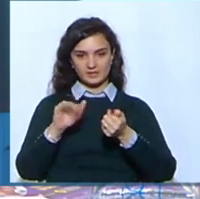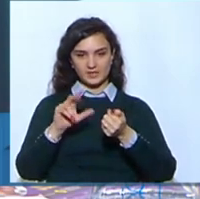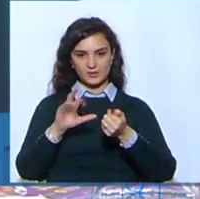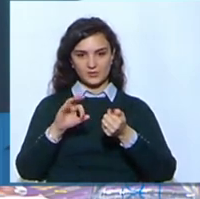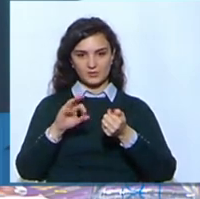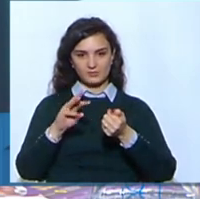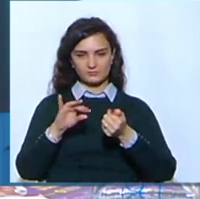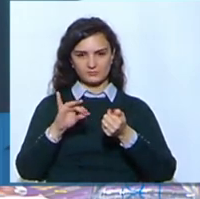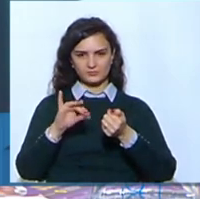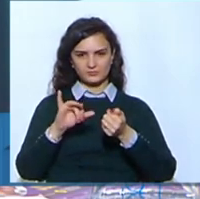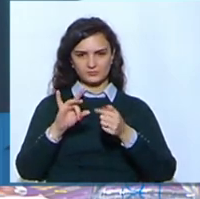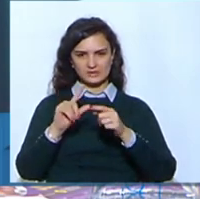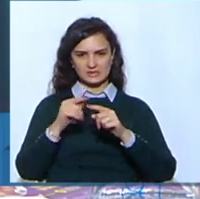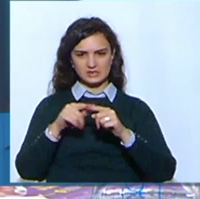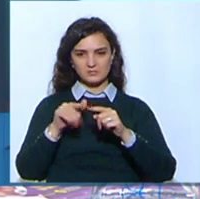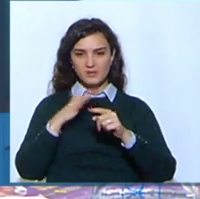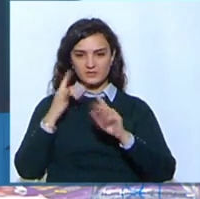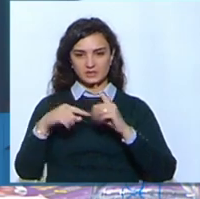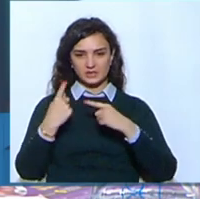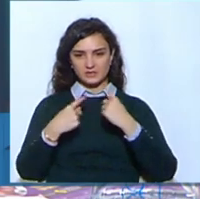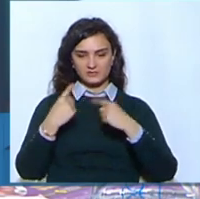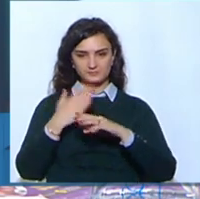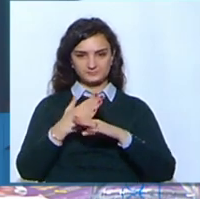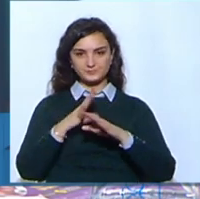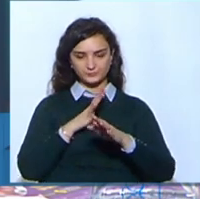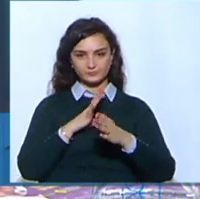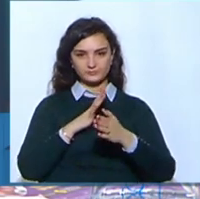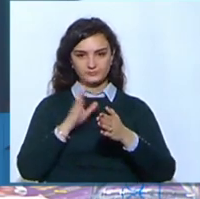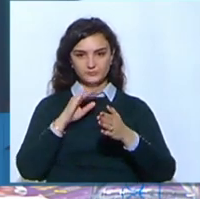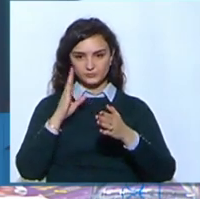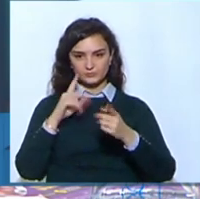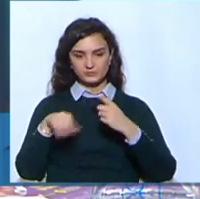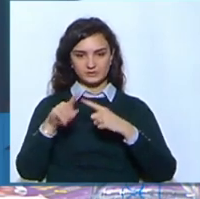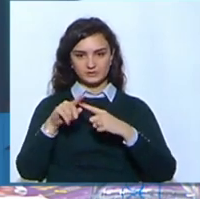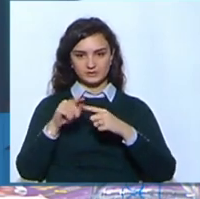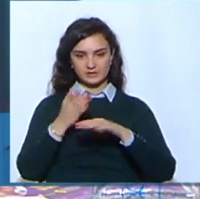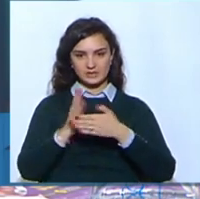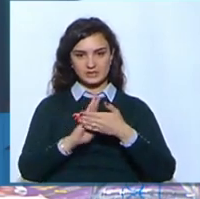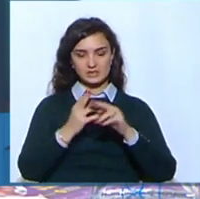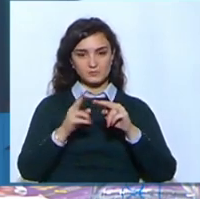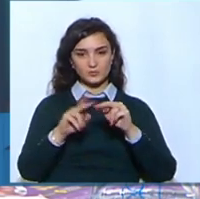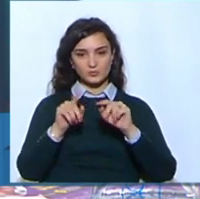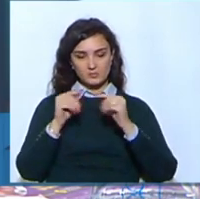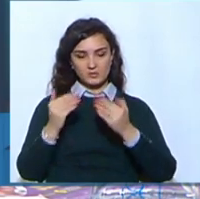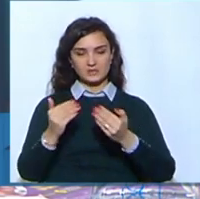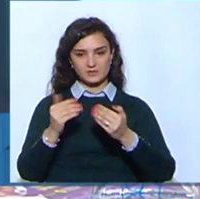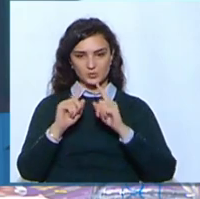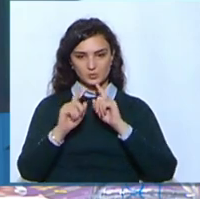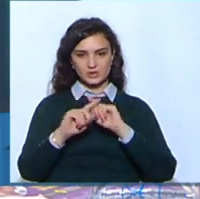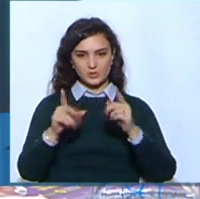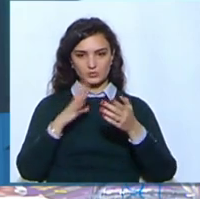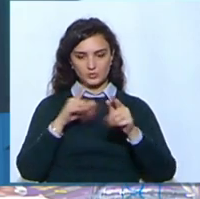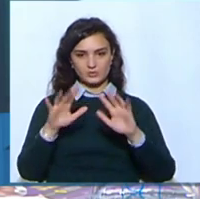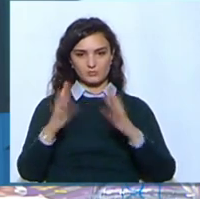ბეტა-ჰემოლიზურ სტრეპტოკოკთან დაკავშირებით უჩვეულოდ ბევრი კითხვა კონდა მშობელთა გარკვეულ ნაწილს, იმიტომ რომ მათთვისაც უცნაური იყო